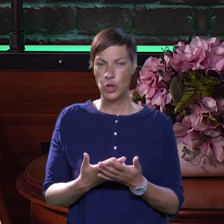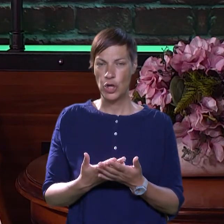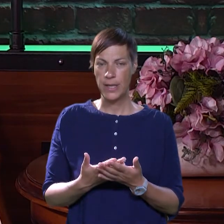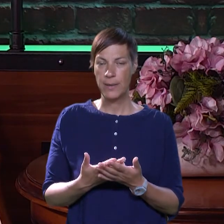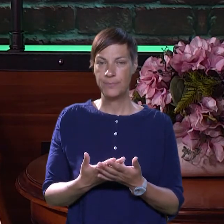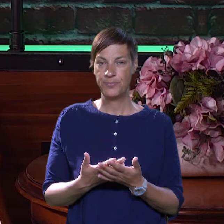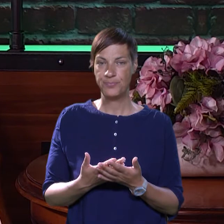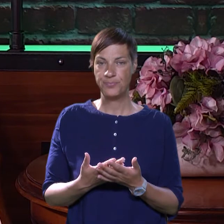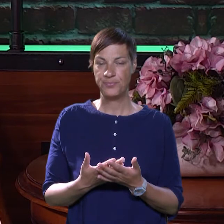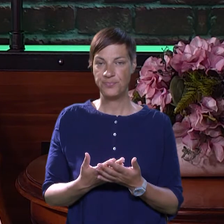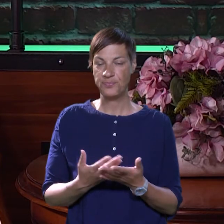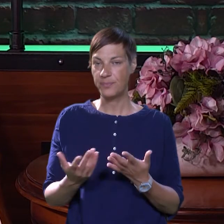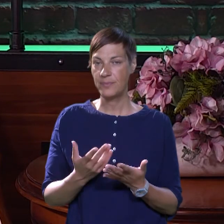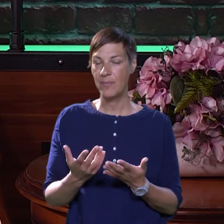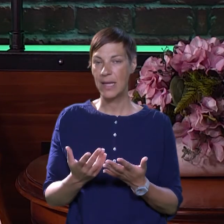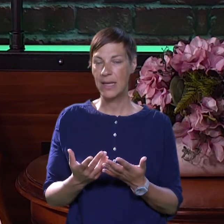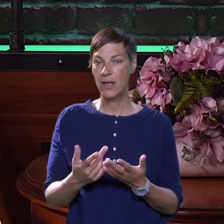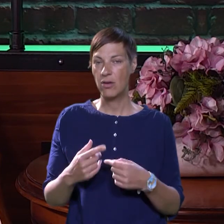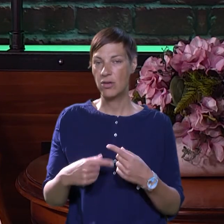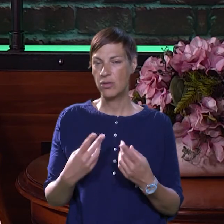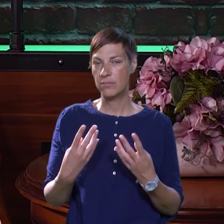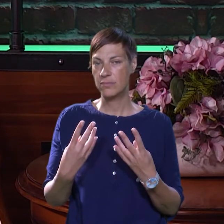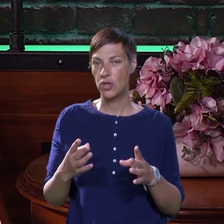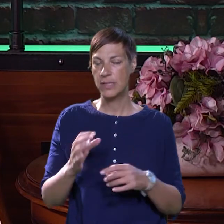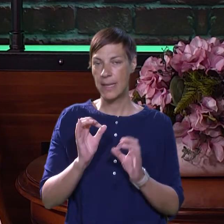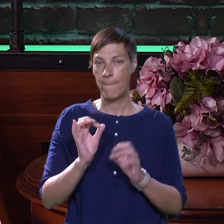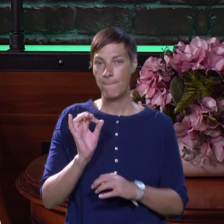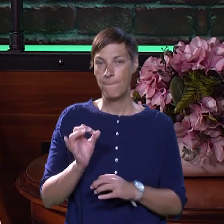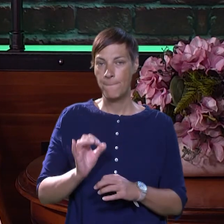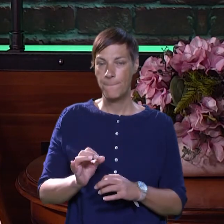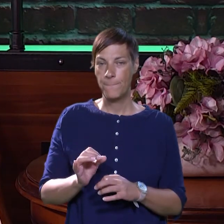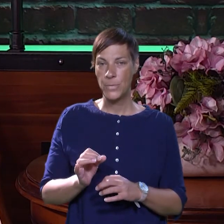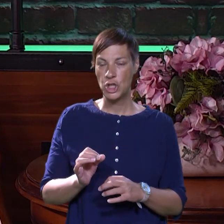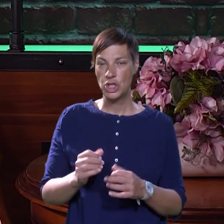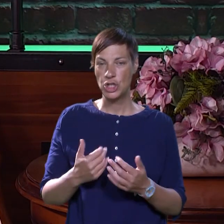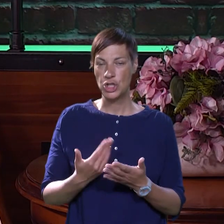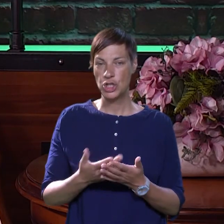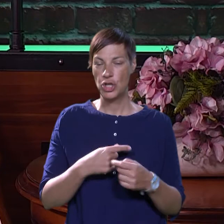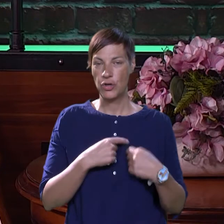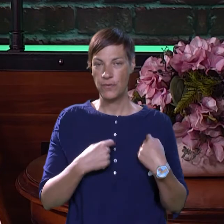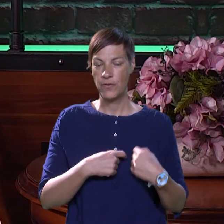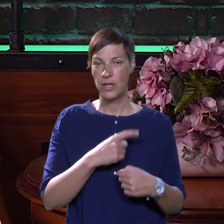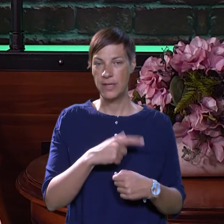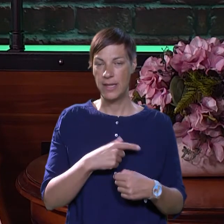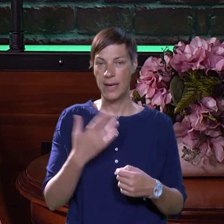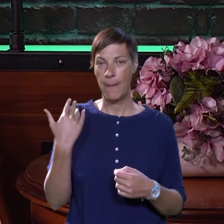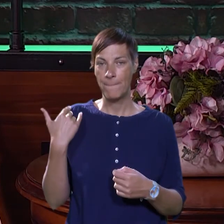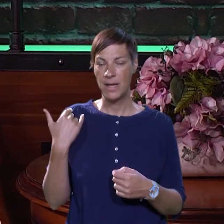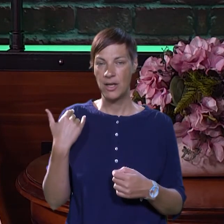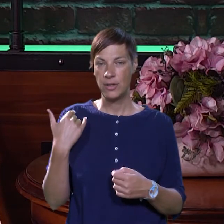toga, u stvari, negdje smo oko 8%, dakle, da ljudi volontira bili